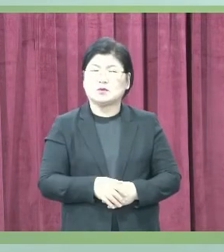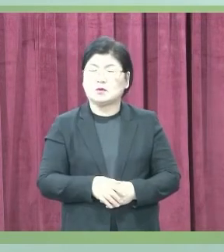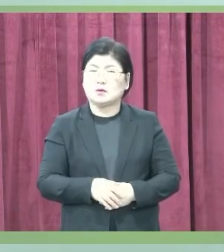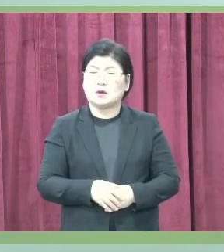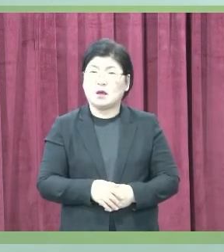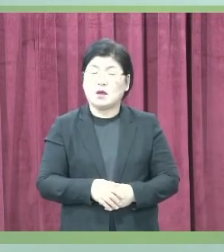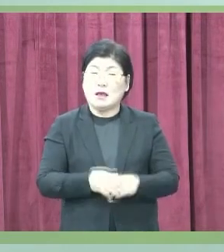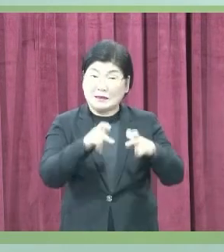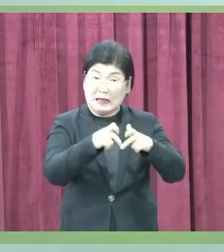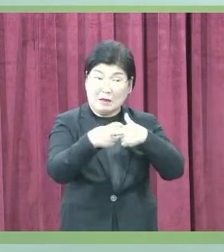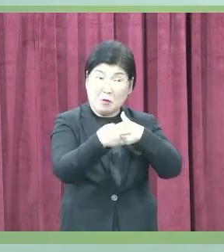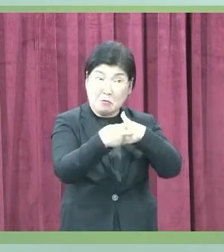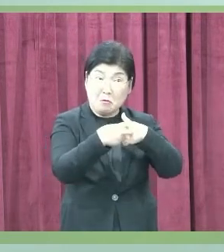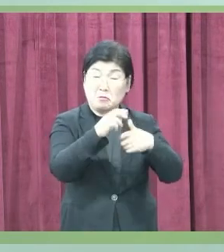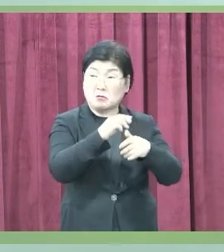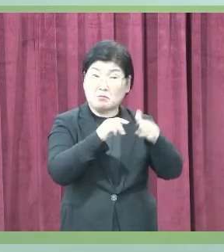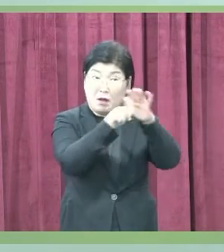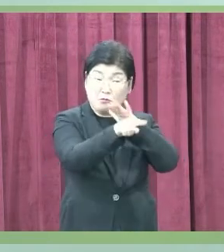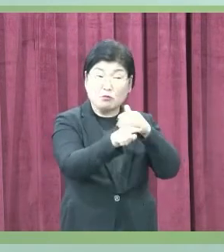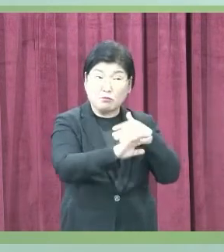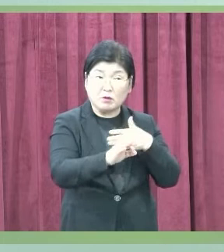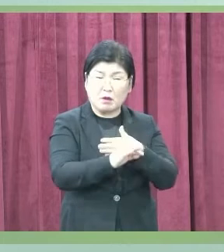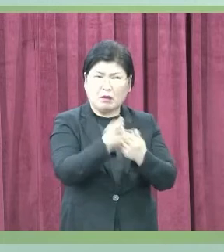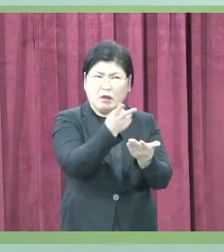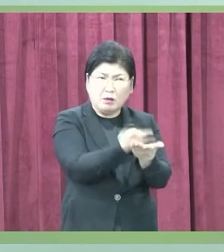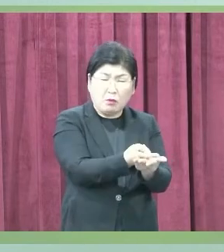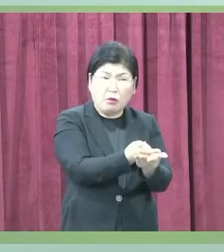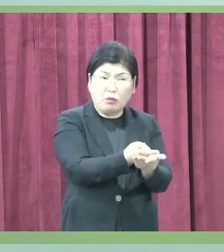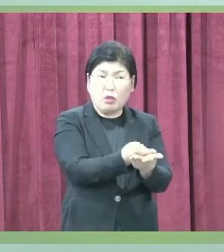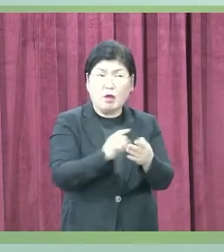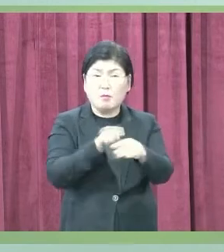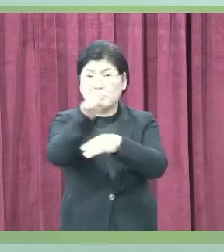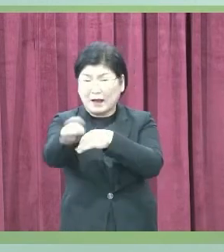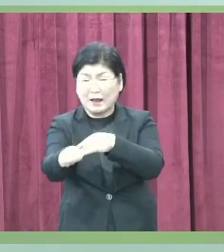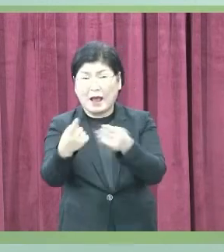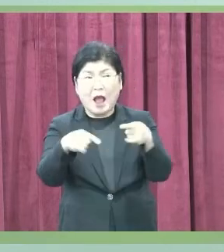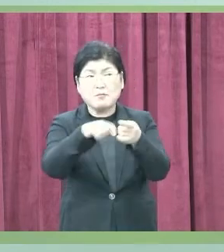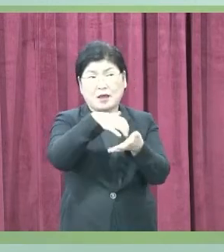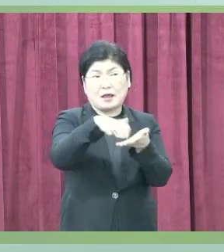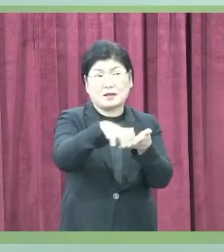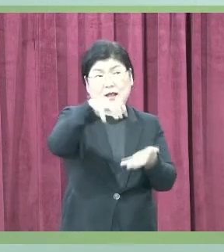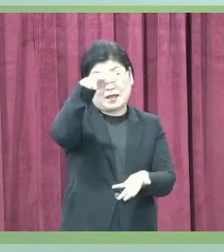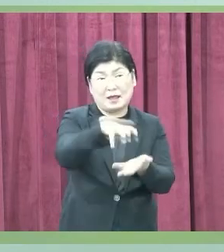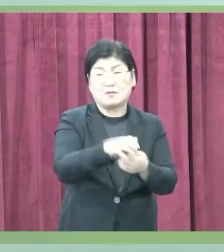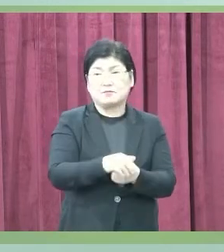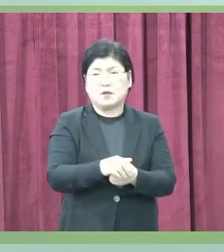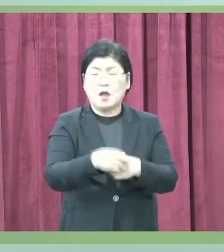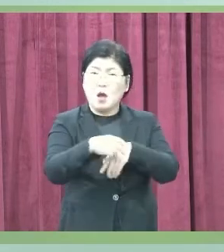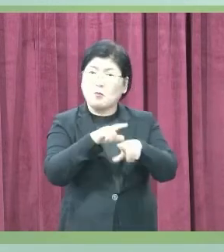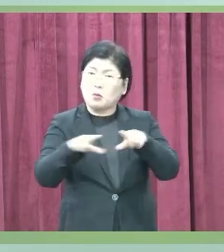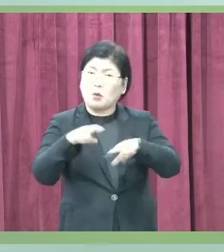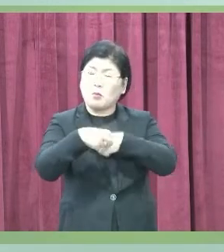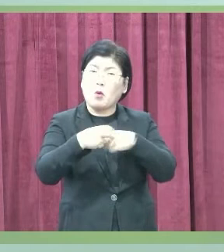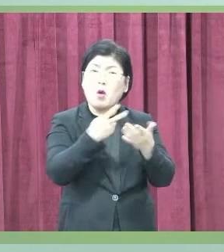장애인의 의료 이용 현황을 보면 입내원 일수는 입원 일수하고 외래 일수 합한 거고요. 보시면은 입원